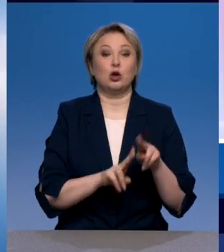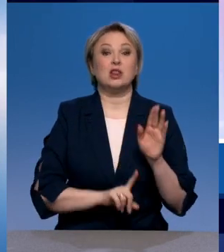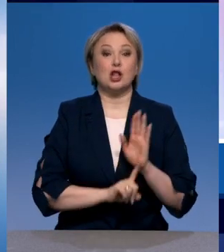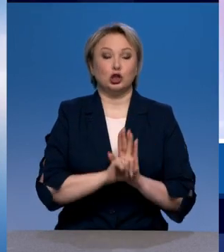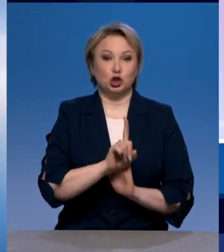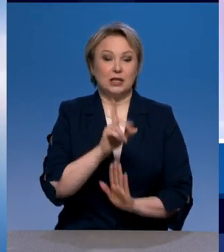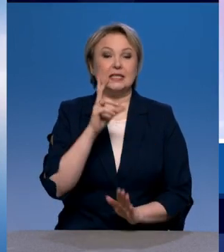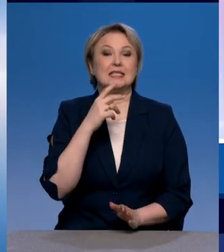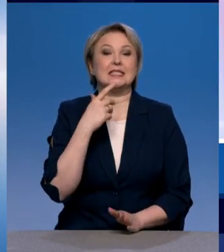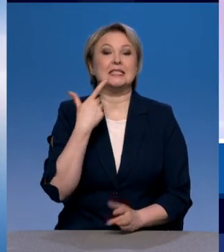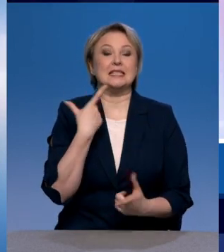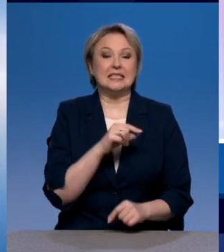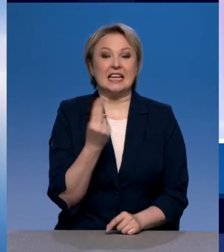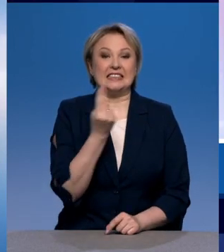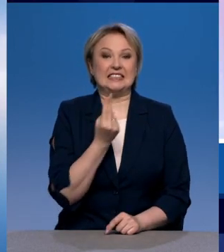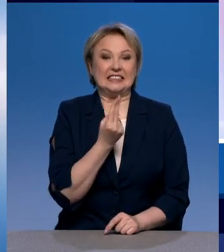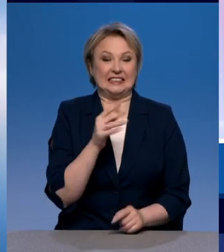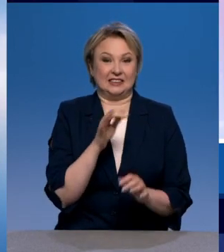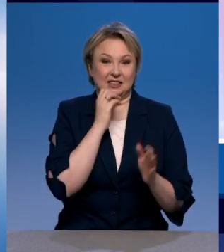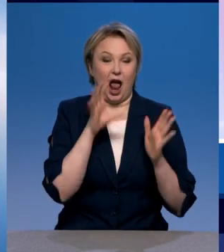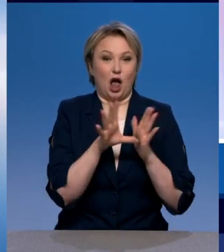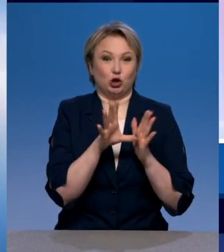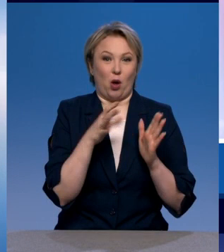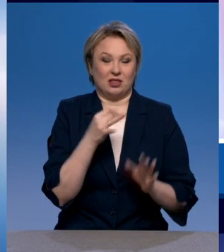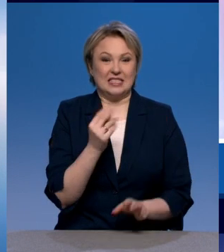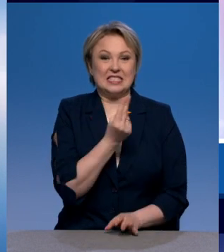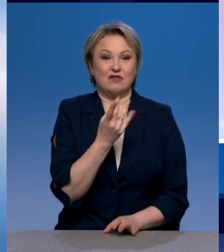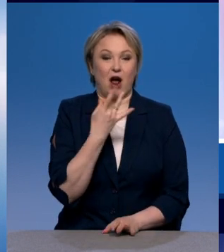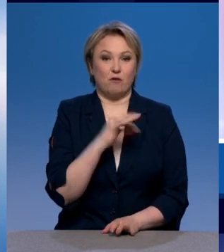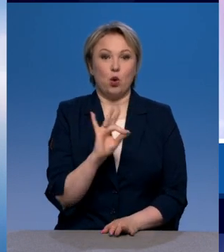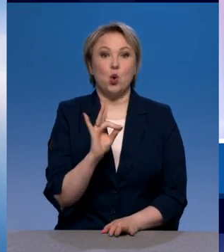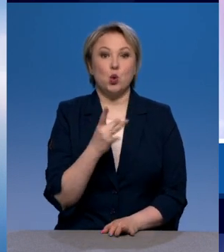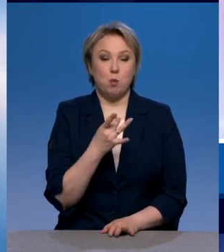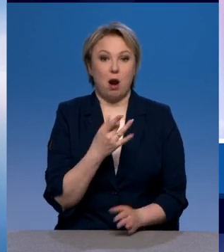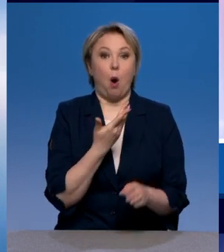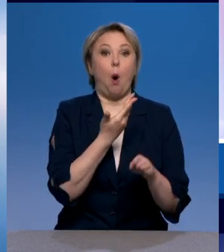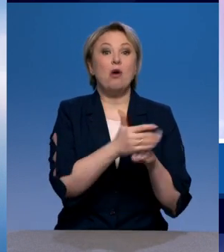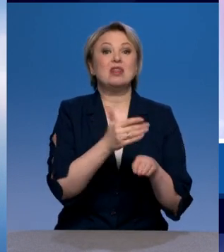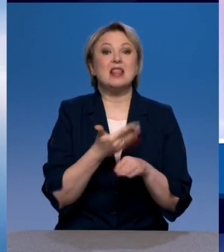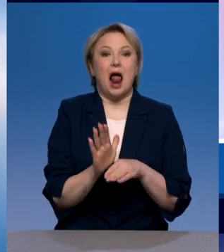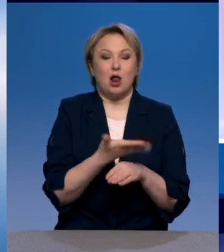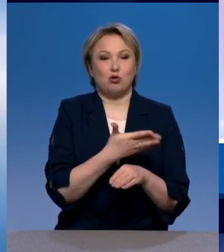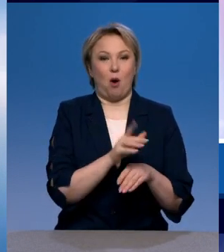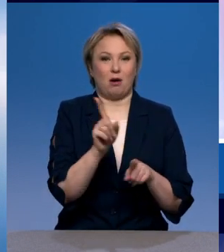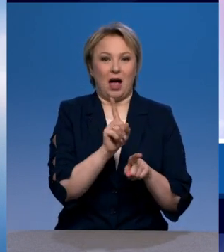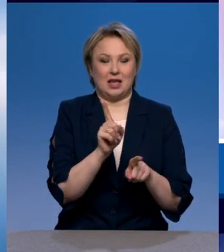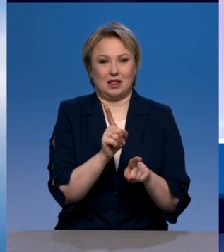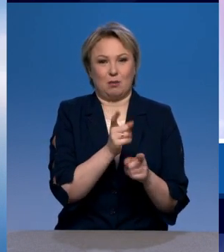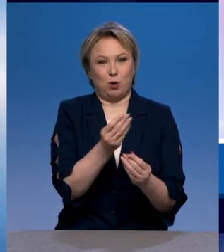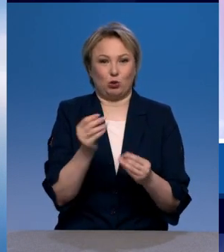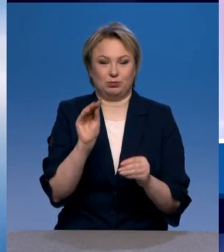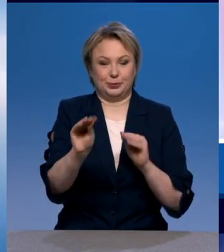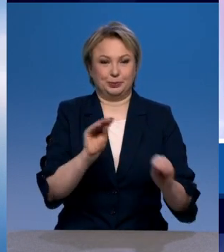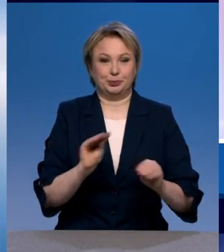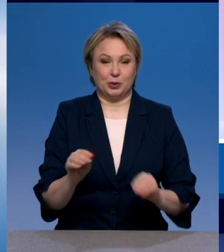цифровой рубль на отдельных банковских продуктах опробуется. И дальше,